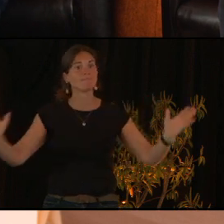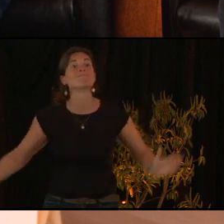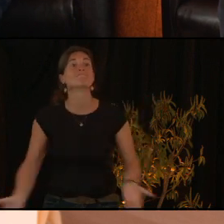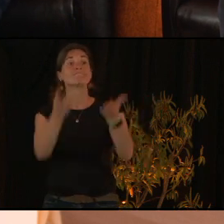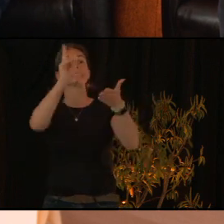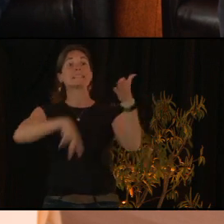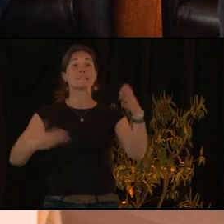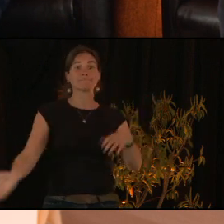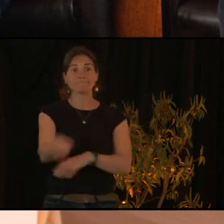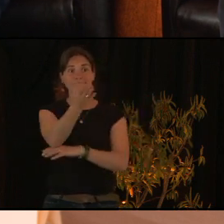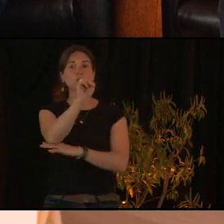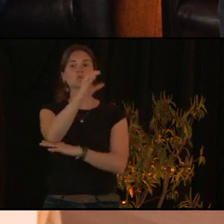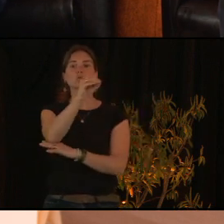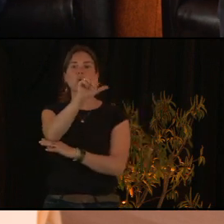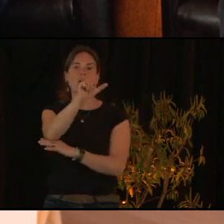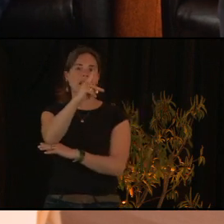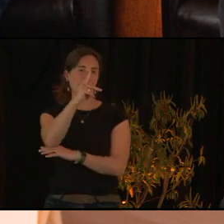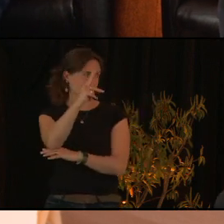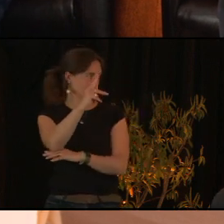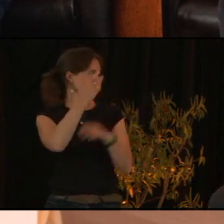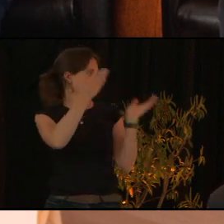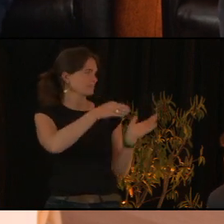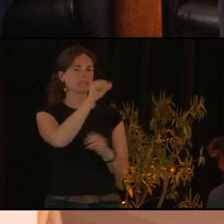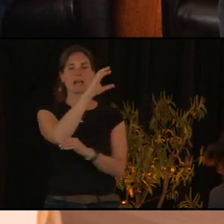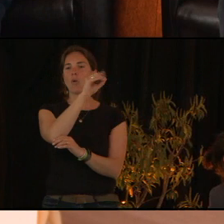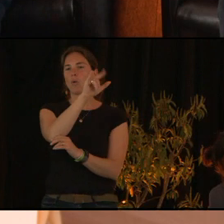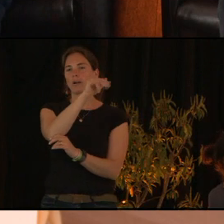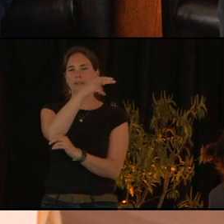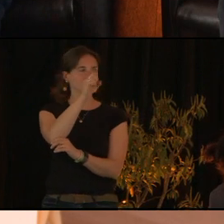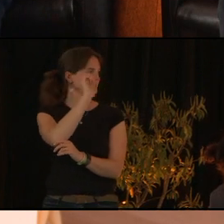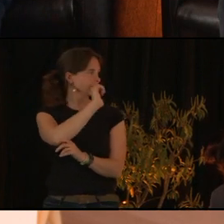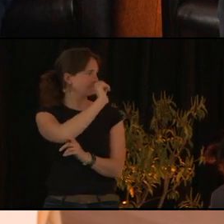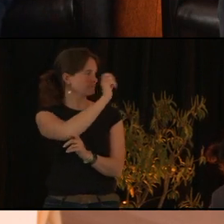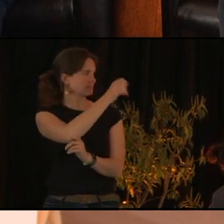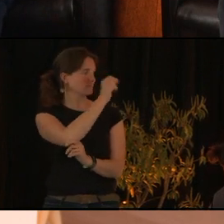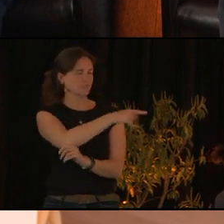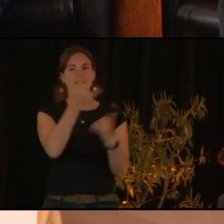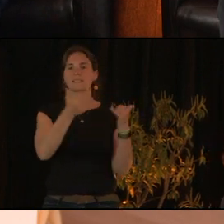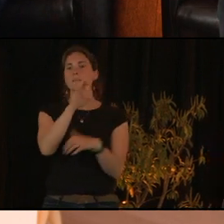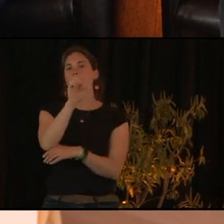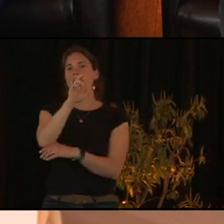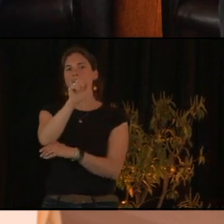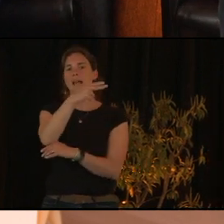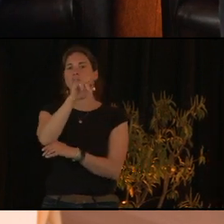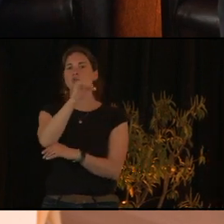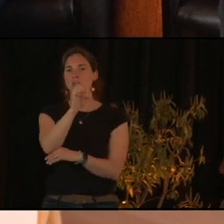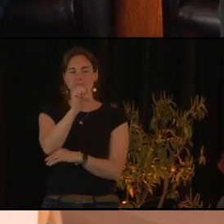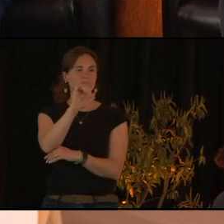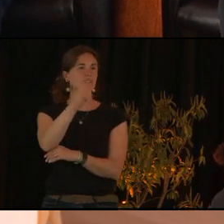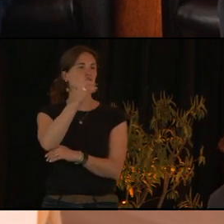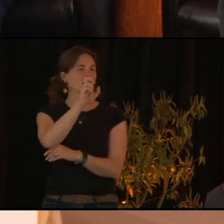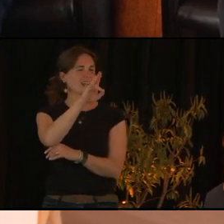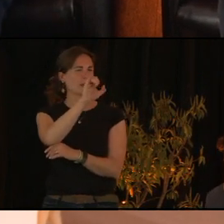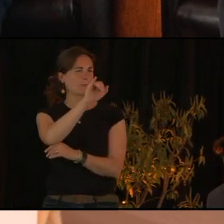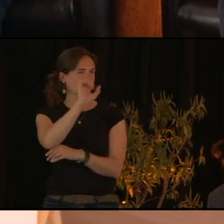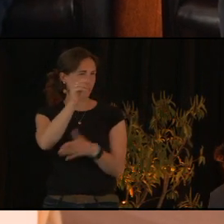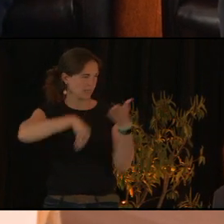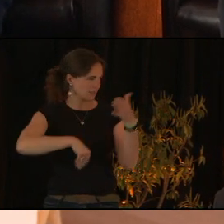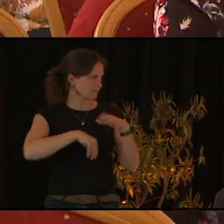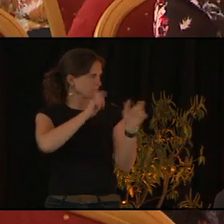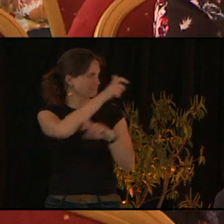inspire quoi? Vous avez une demi-minute. Deux secondes. Non, mais alors moi, c'est marrant, je n'assumais pas du tout au